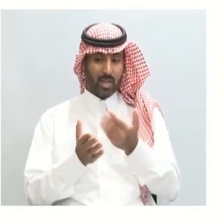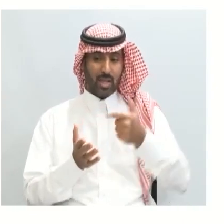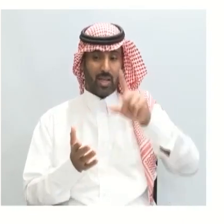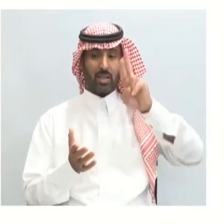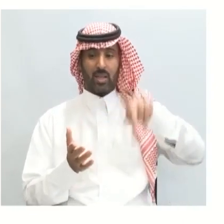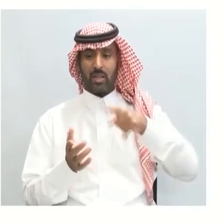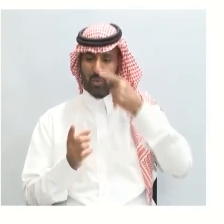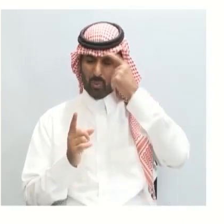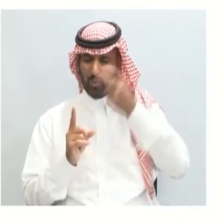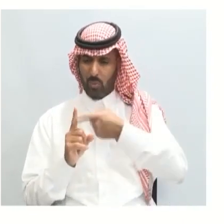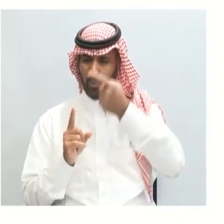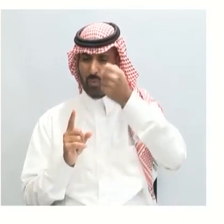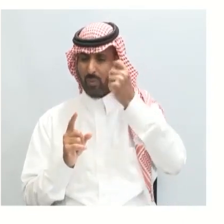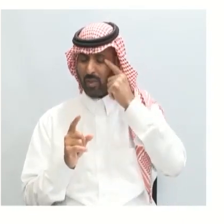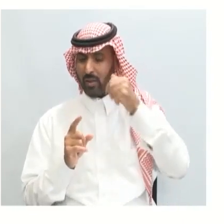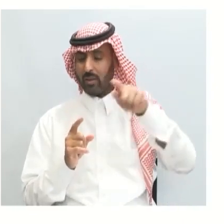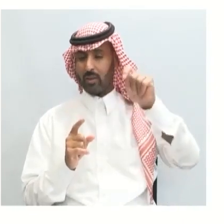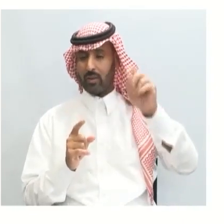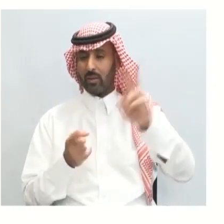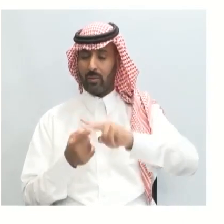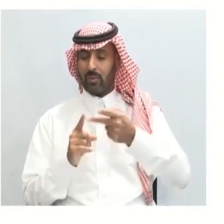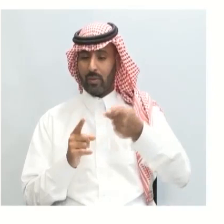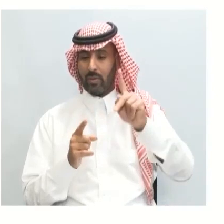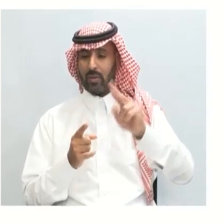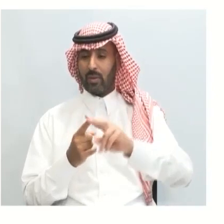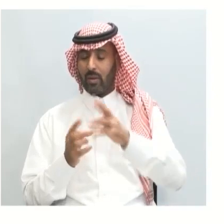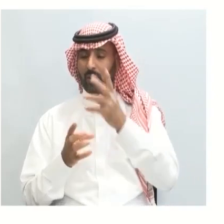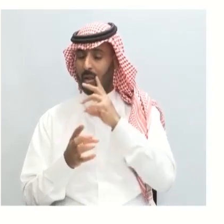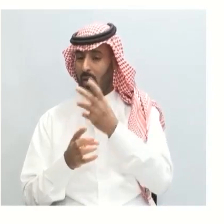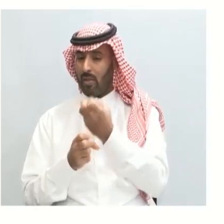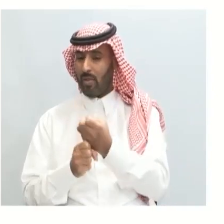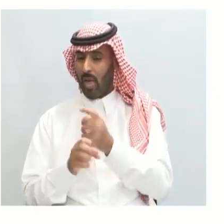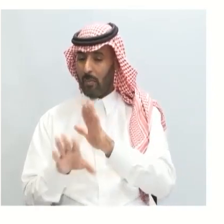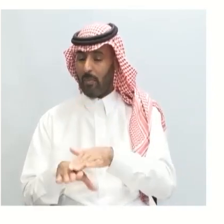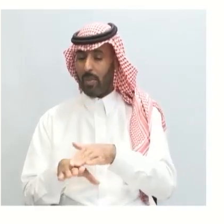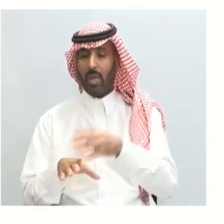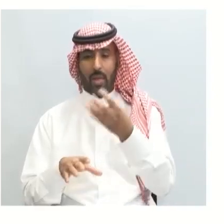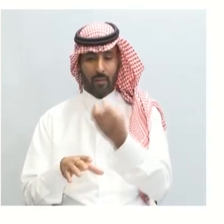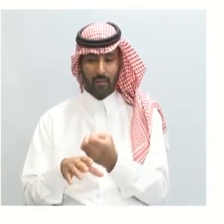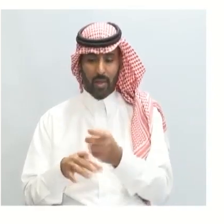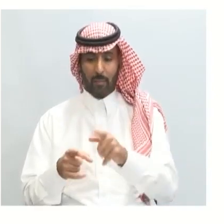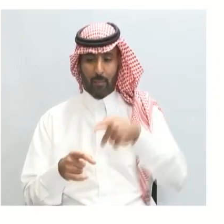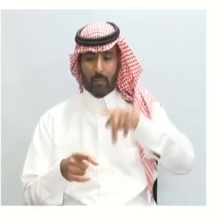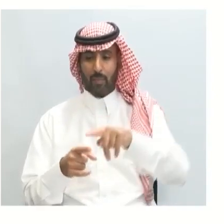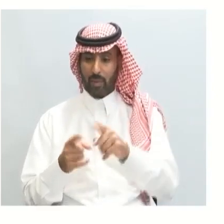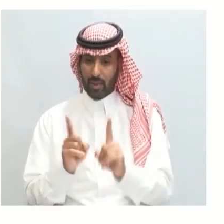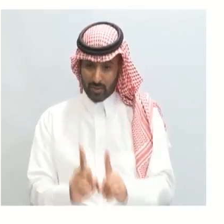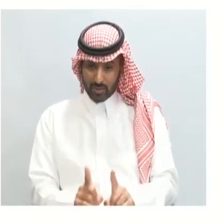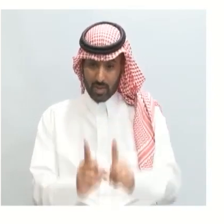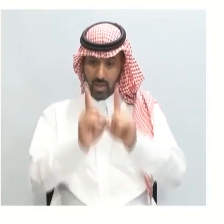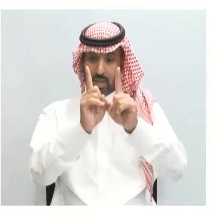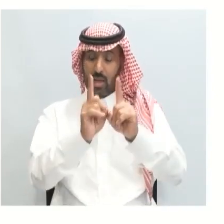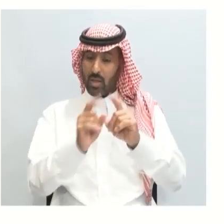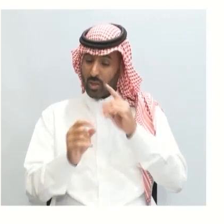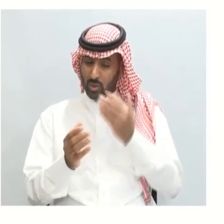الحراره ترمز لها بالرمز تي المتغير الثابت هو الضغط يرمز له بالرمز ي نوع العلاقه بينهم علاقه طرديه بين